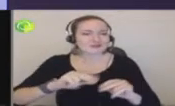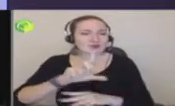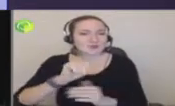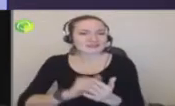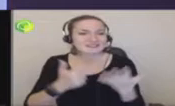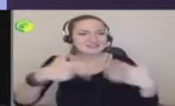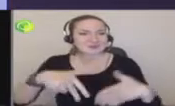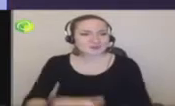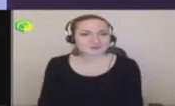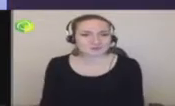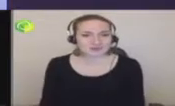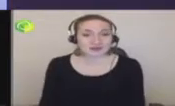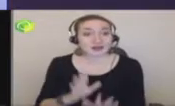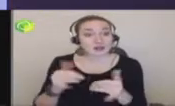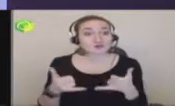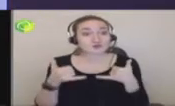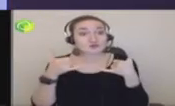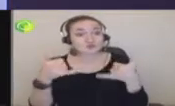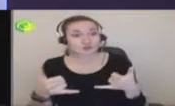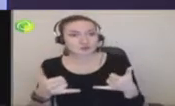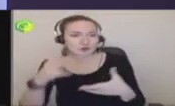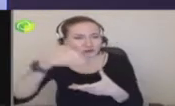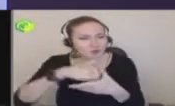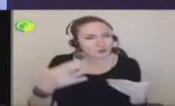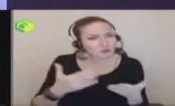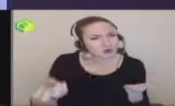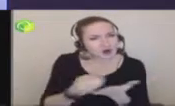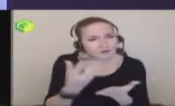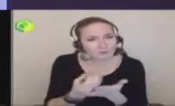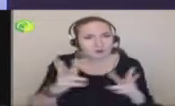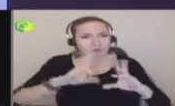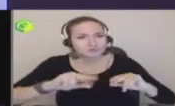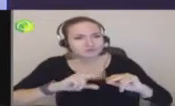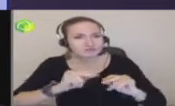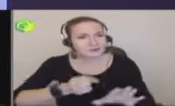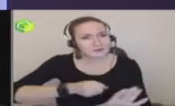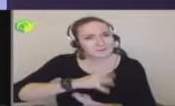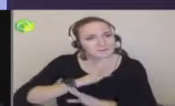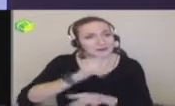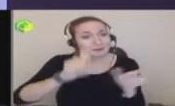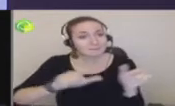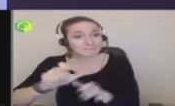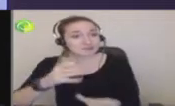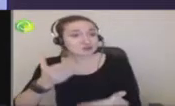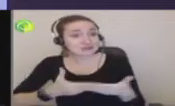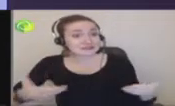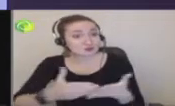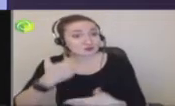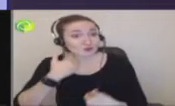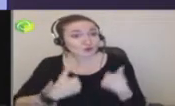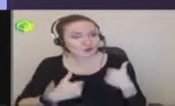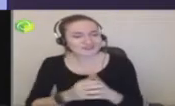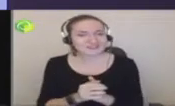jury souhaite récompenser les ouvrages contenant des renseignements pratiques facilitant la vie quotidienne des personnes en situation de handicap. Et pour découvrir le nom